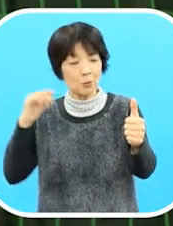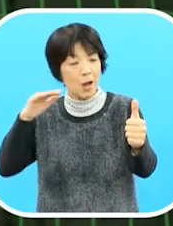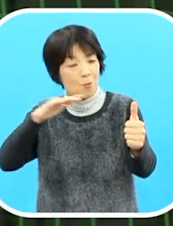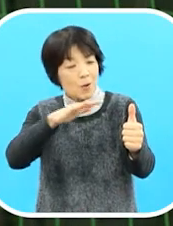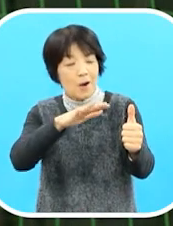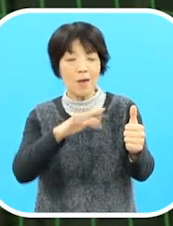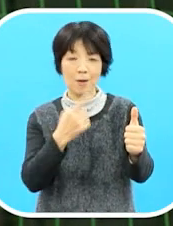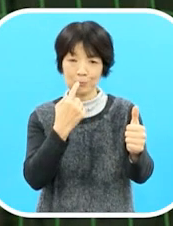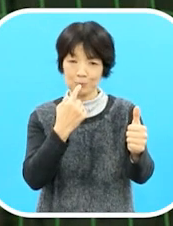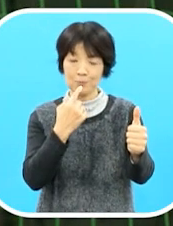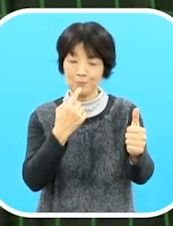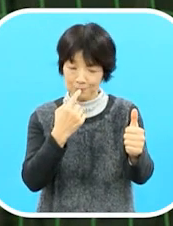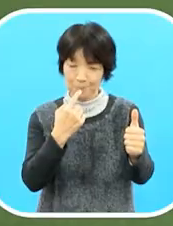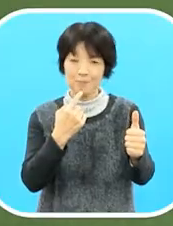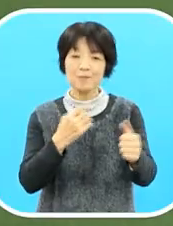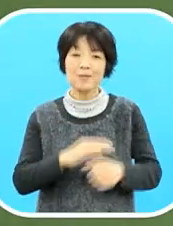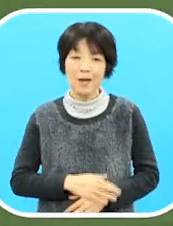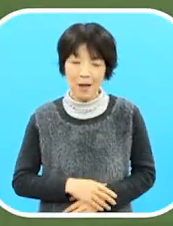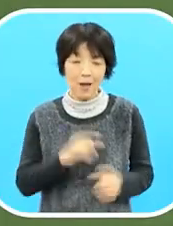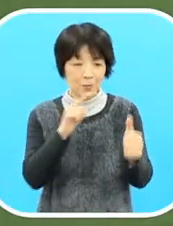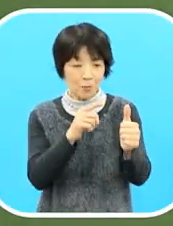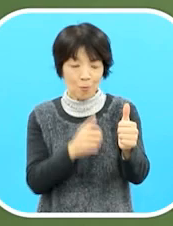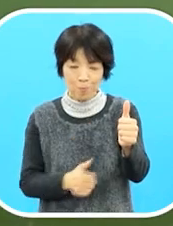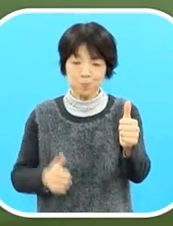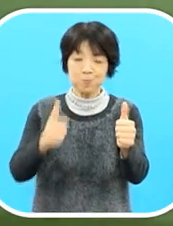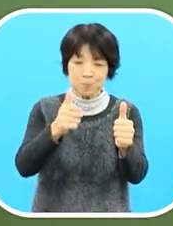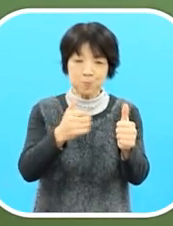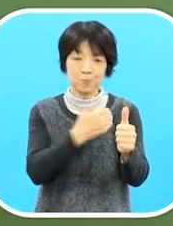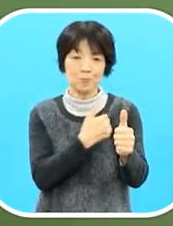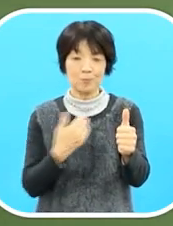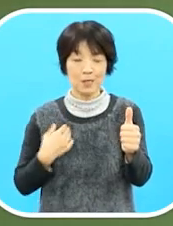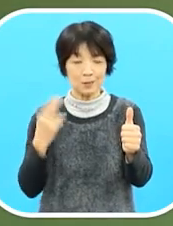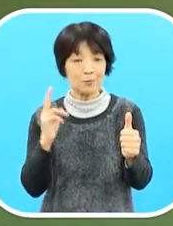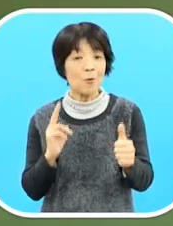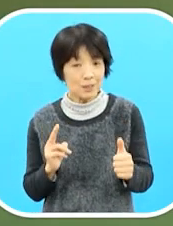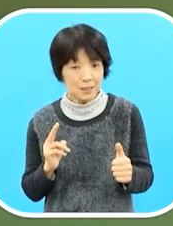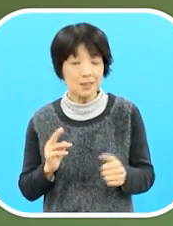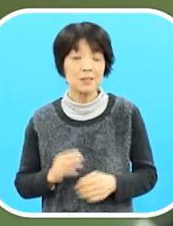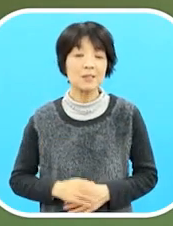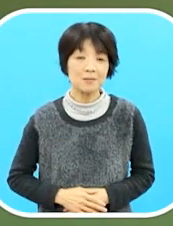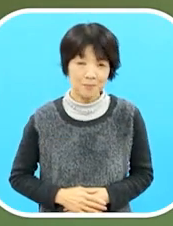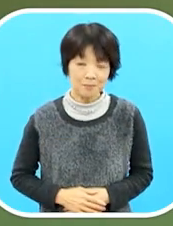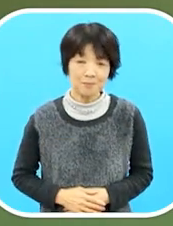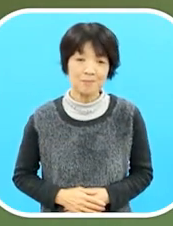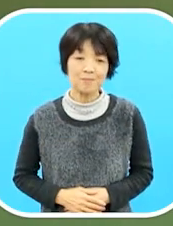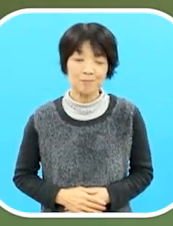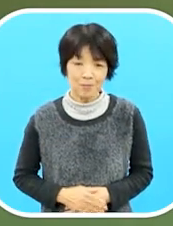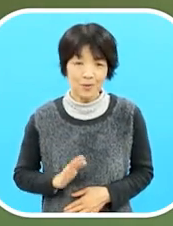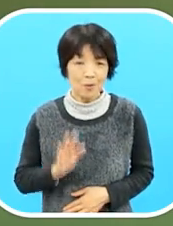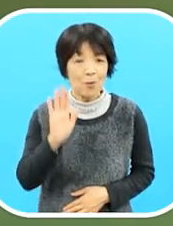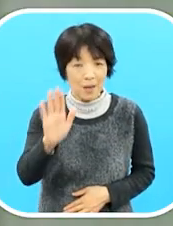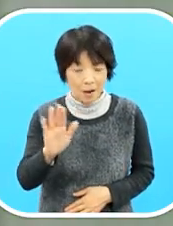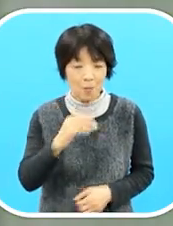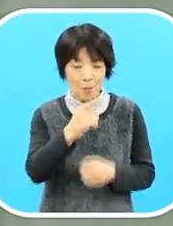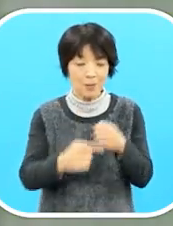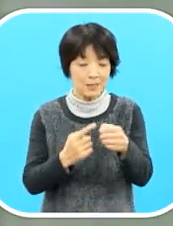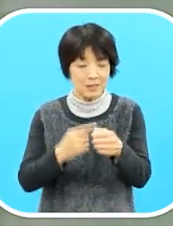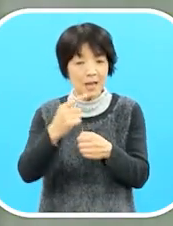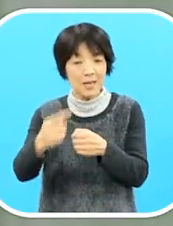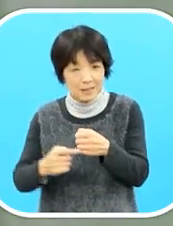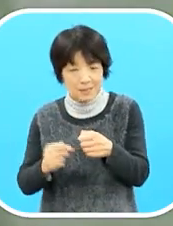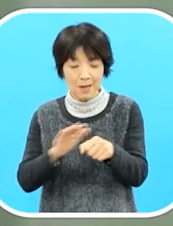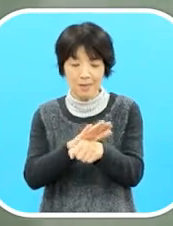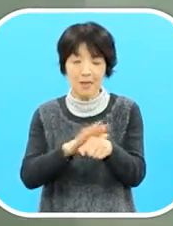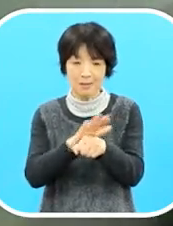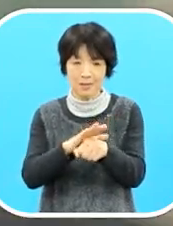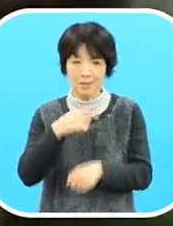憧れなので、本当にその偉大な投手を超えるために、これからも本当1年1年大切にやっ